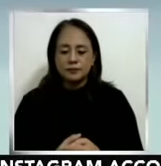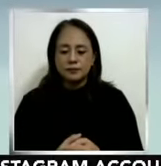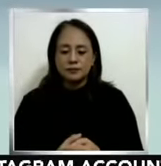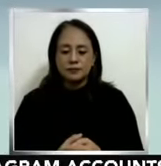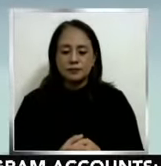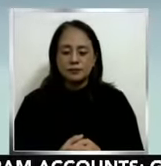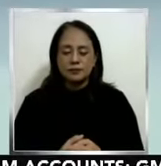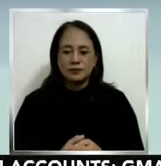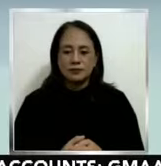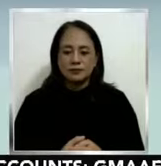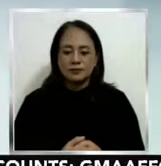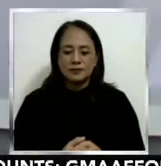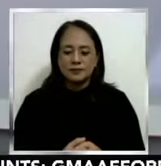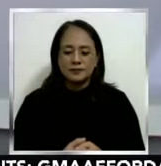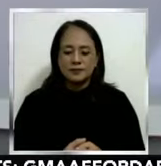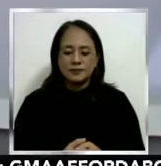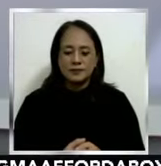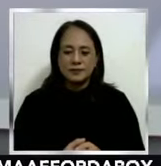24 oras.